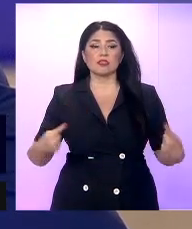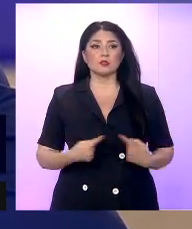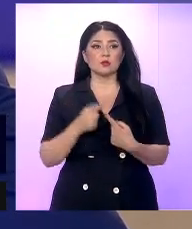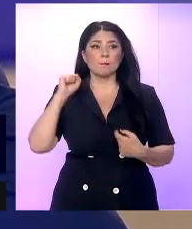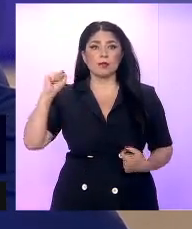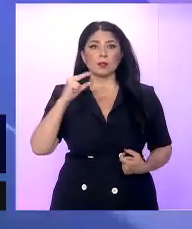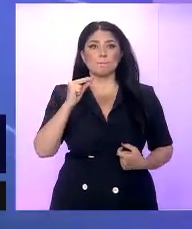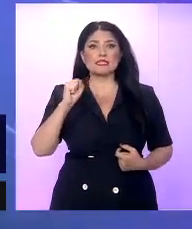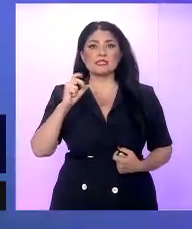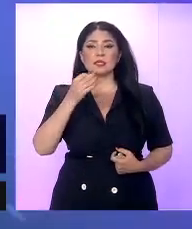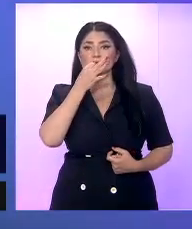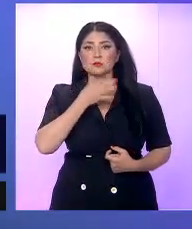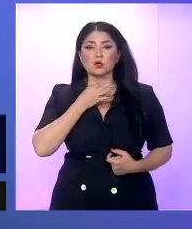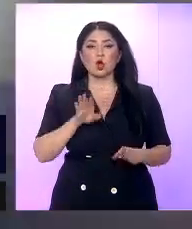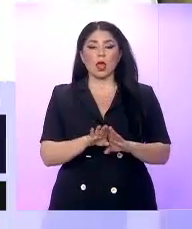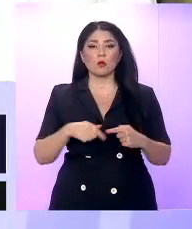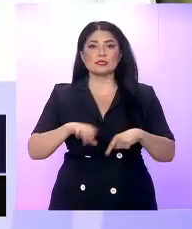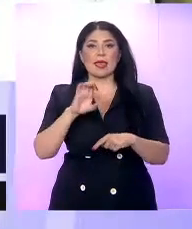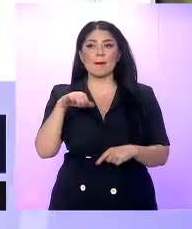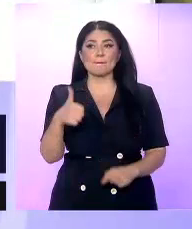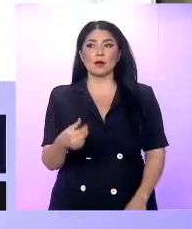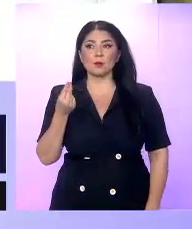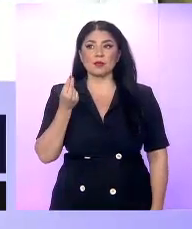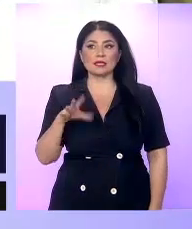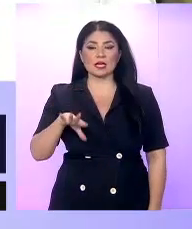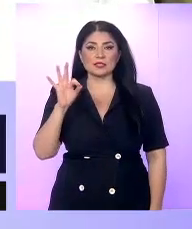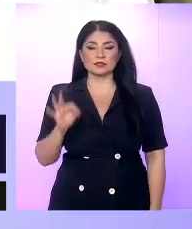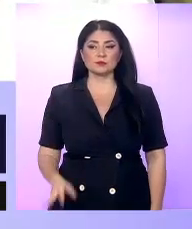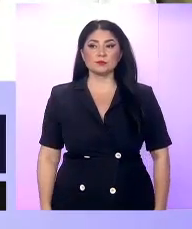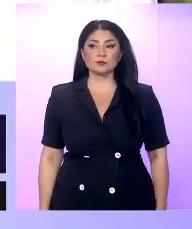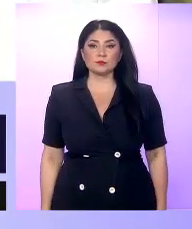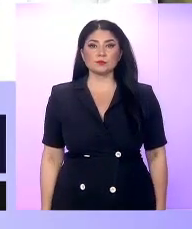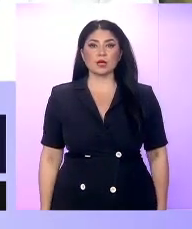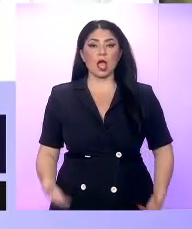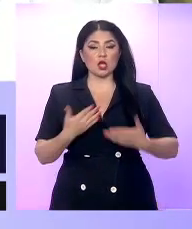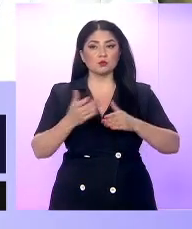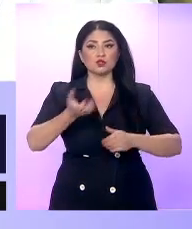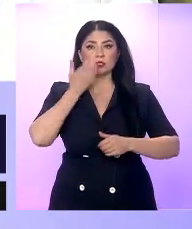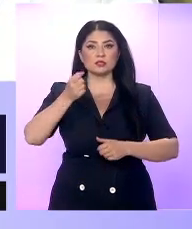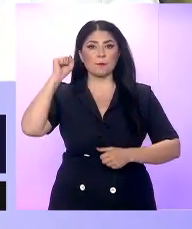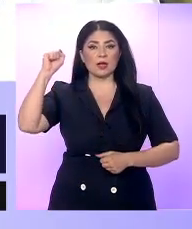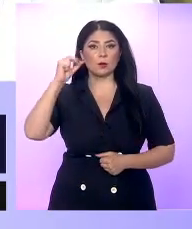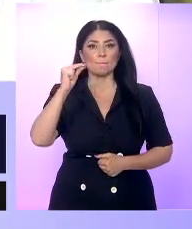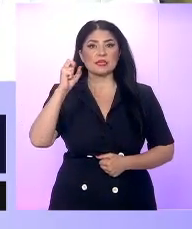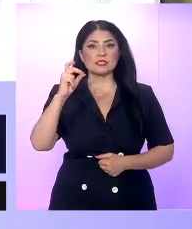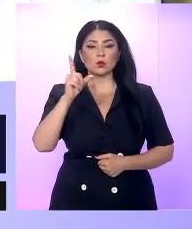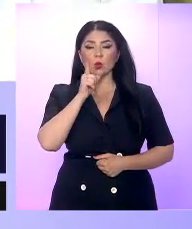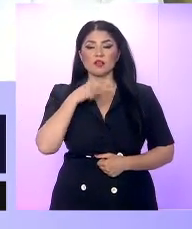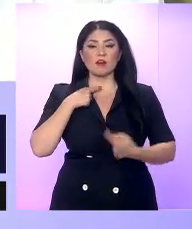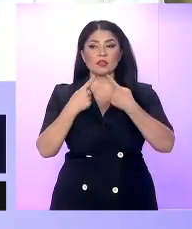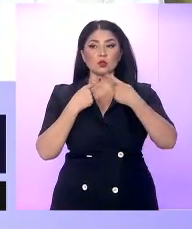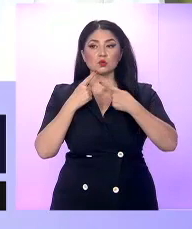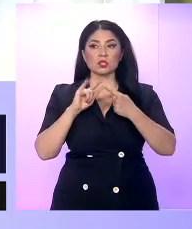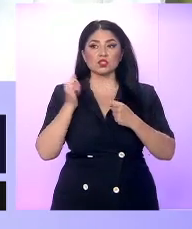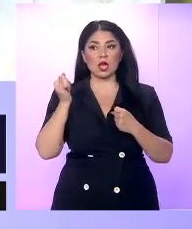PSD, ne explică Emma Stoica. Emma. Bine te-am găsit, Adrian, bun găsit tuturor. A început ședința Partidului Social Democrat, în care se va